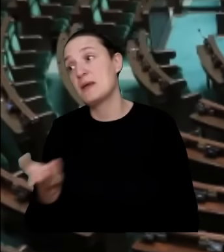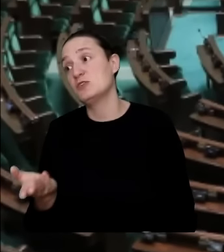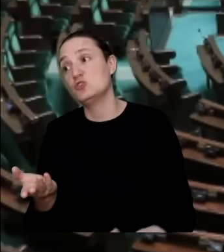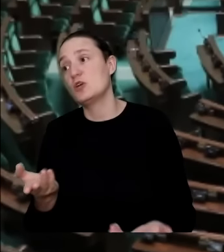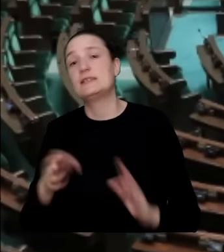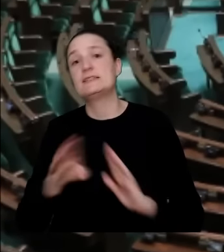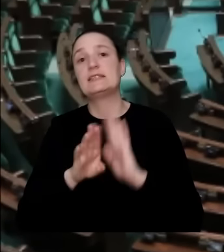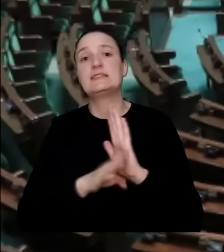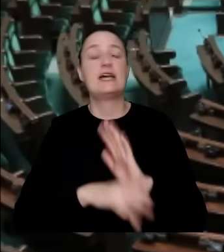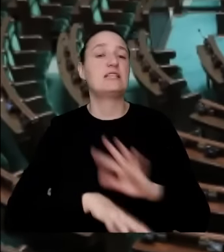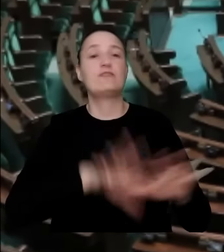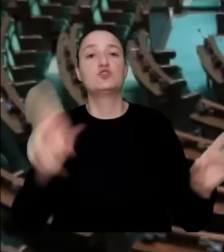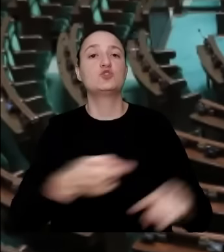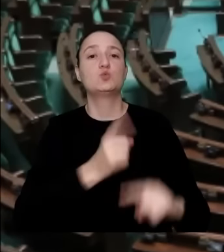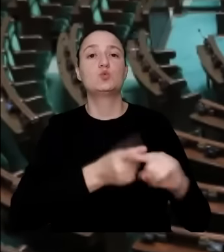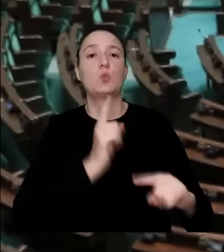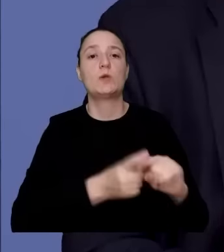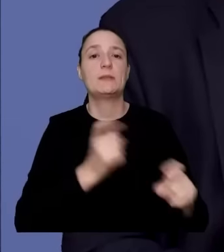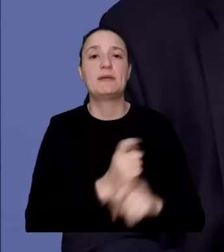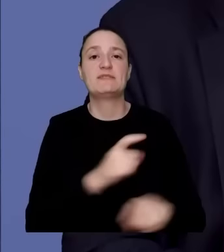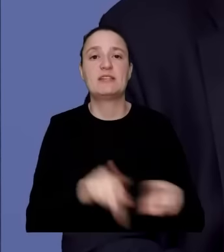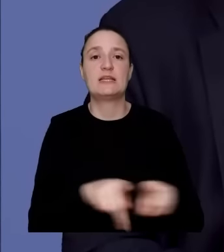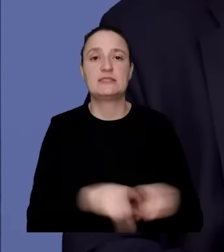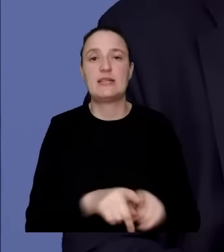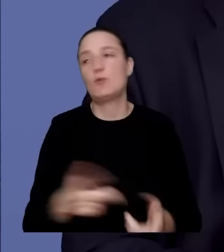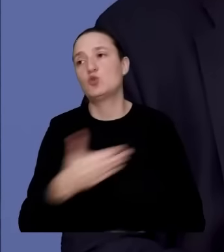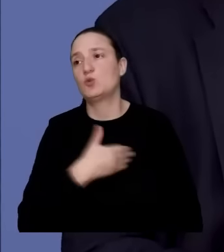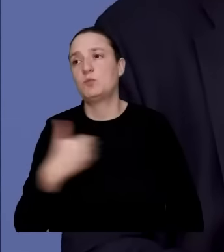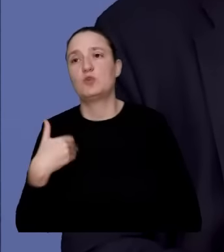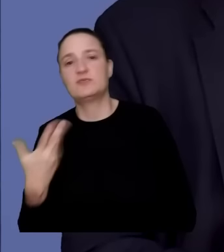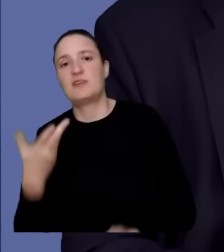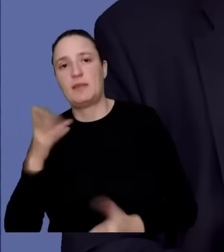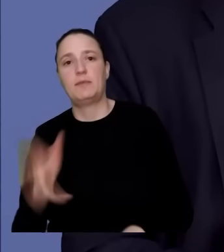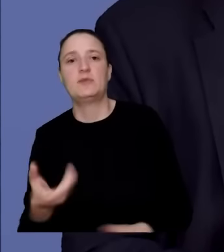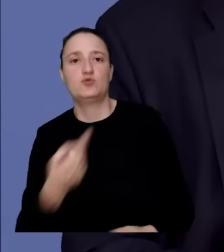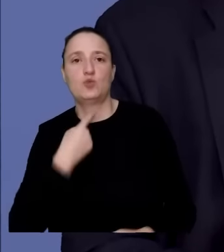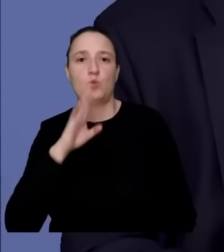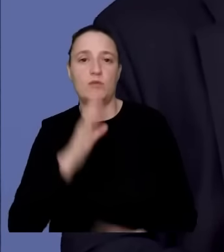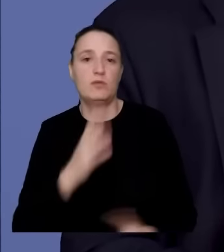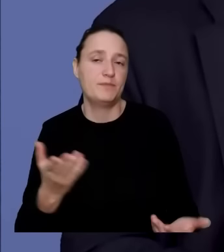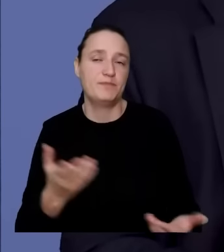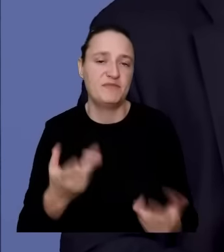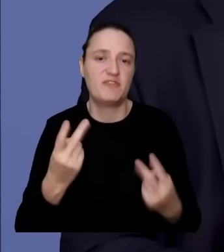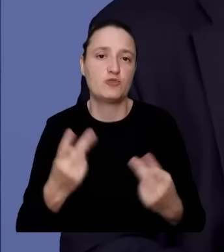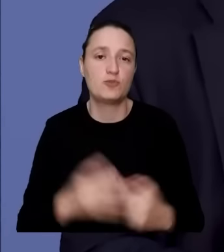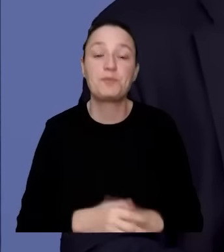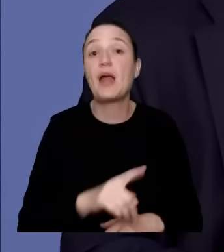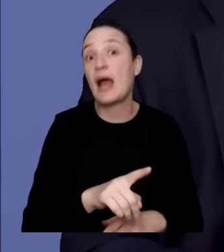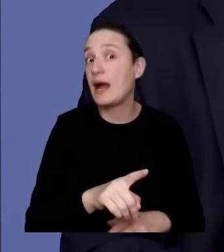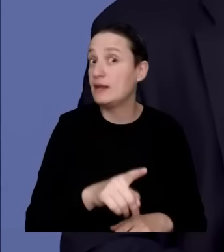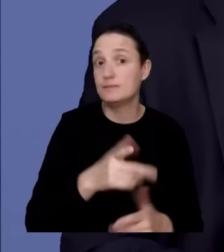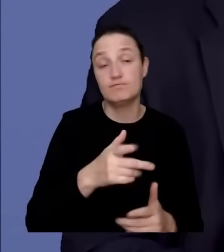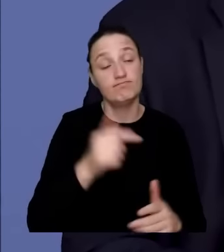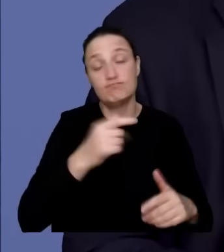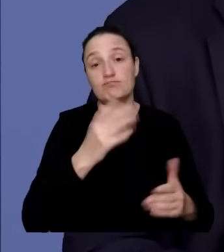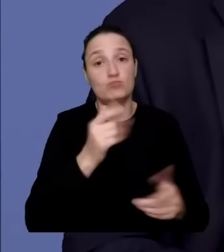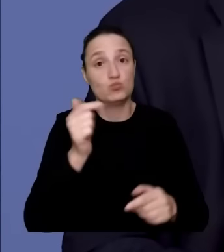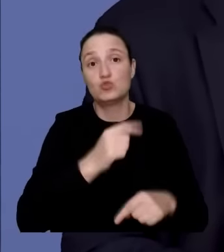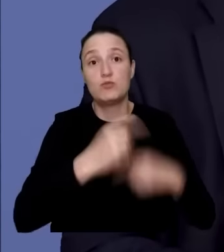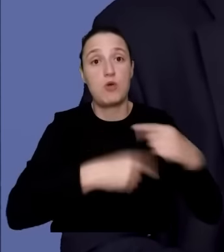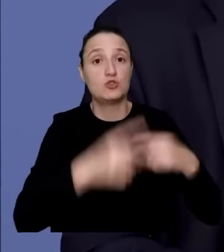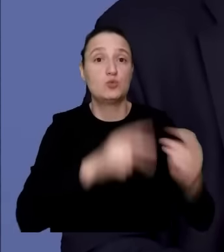nasz sejm wiele do powiedzenia No ale dobrze zanim odejdziemy od zasady jednomyślności to to musi przejść procedurę właśnie